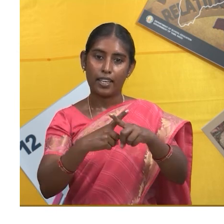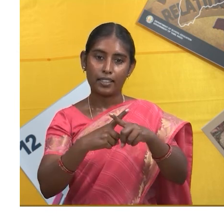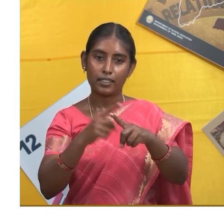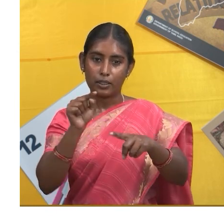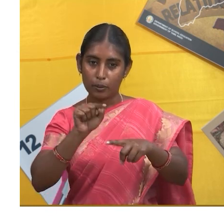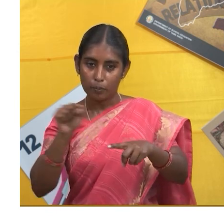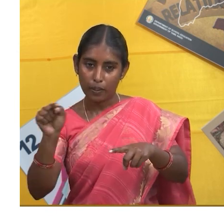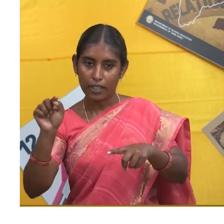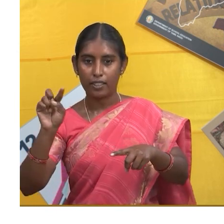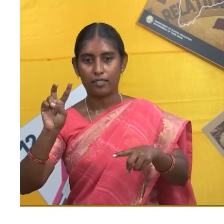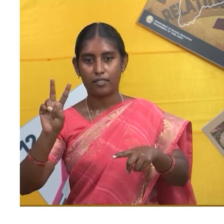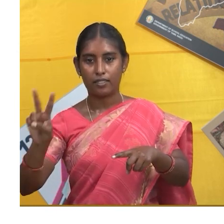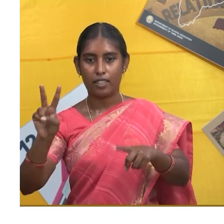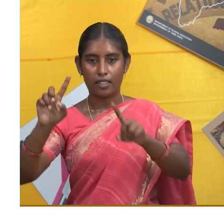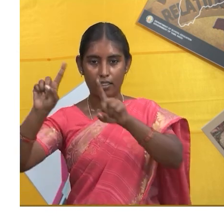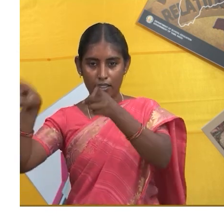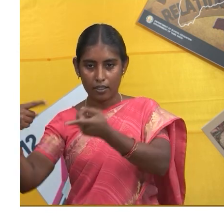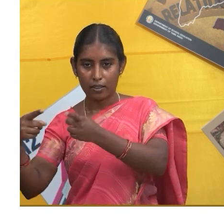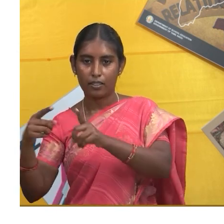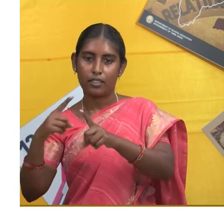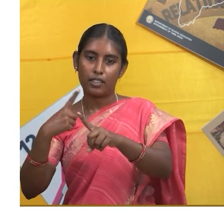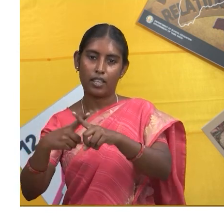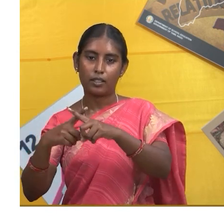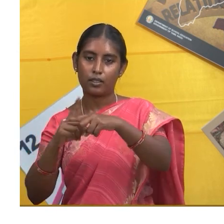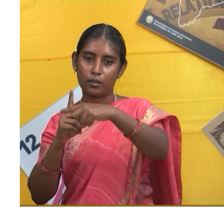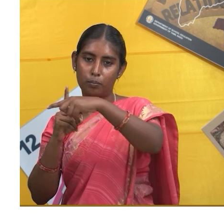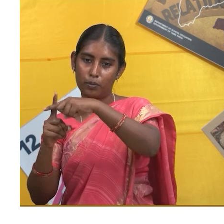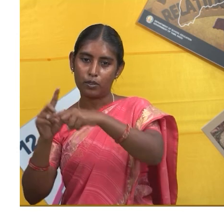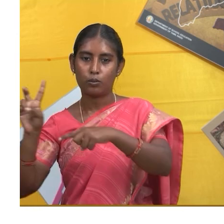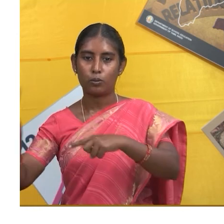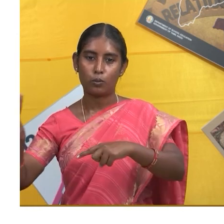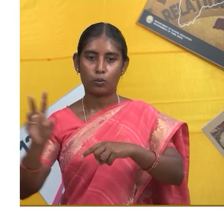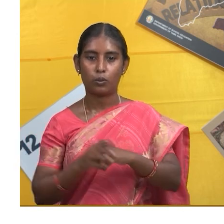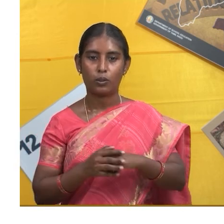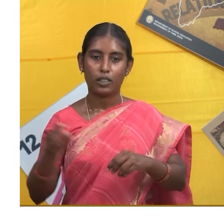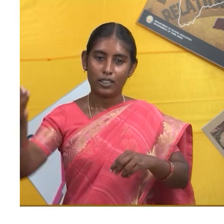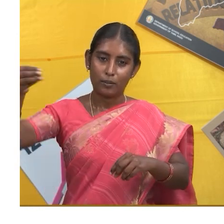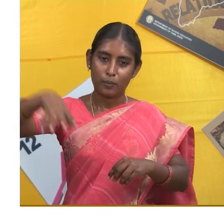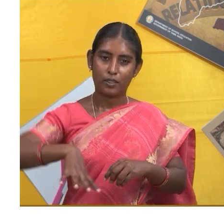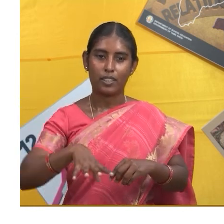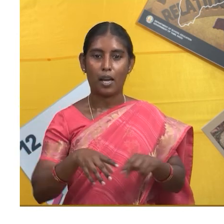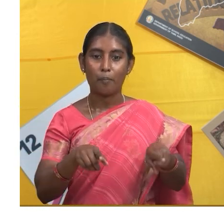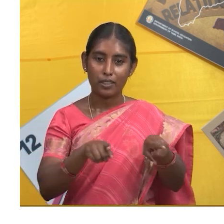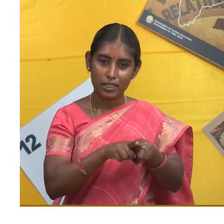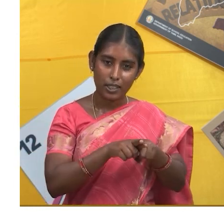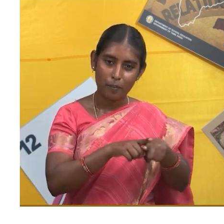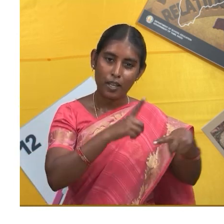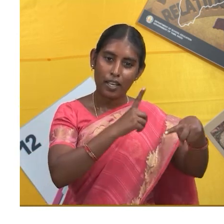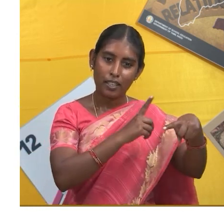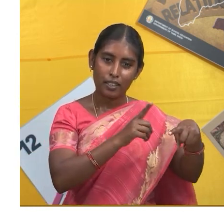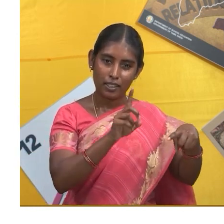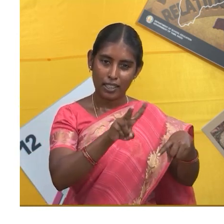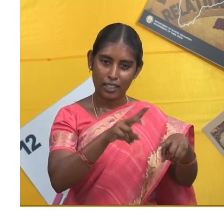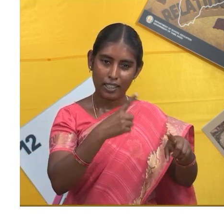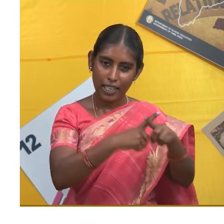x into x is x square. அடுத்த மல்லி, plus into minus minus 1 into x x. அப்பு x square minus x sum up, இந்த